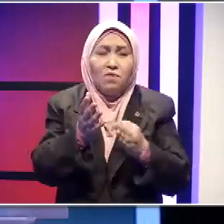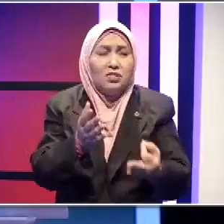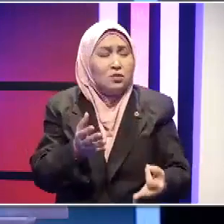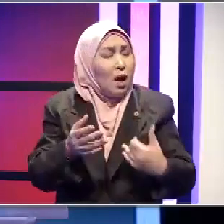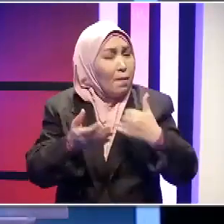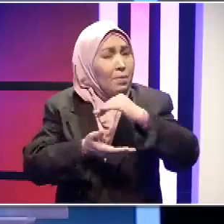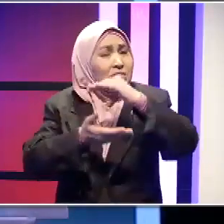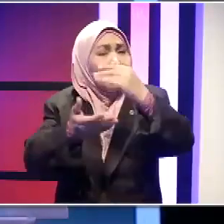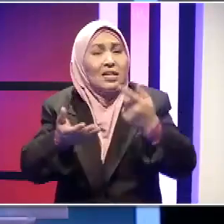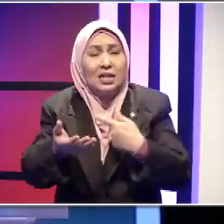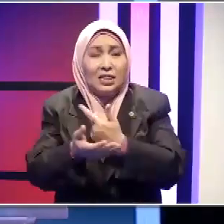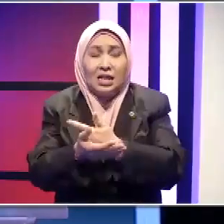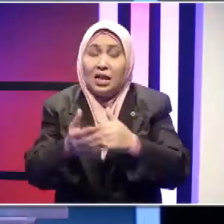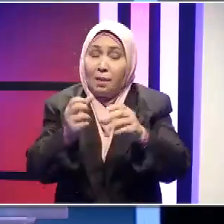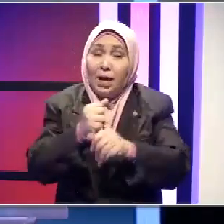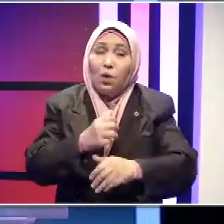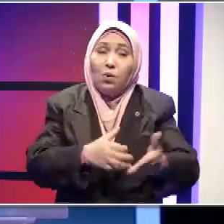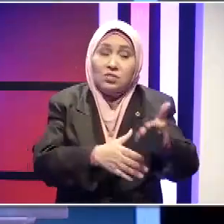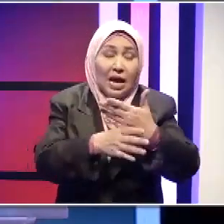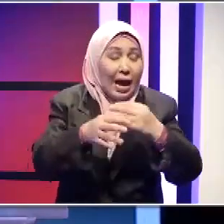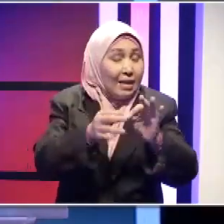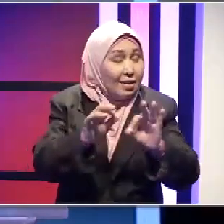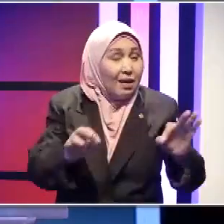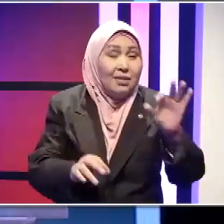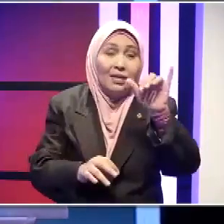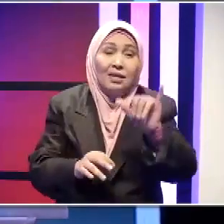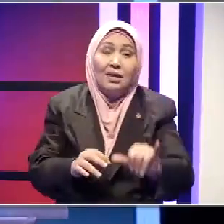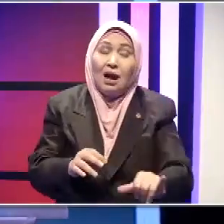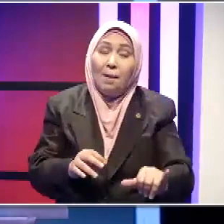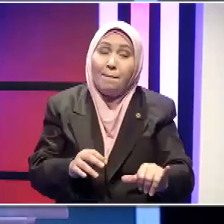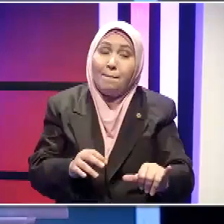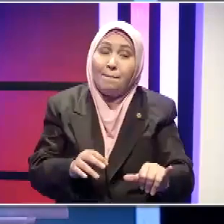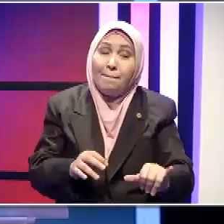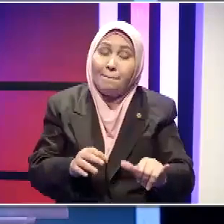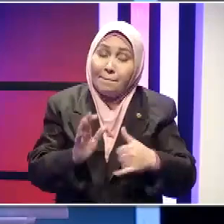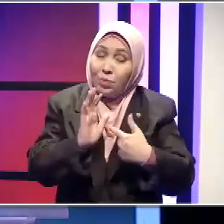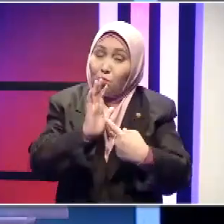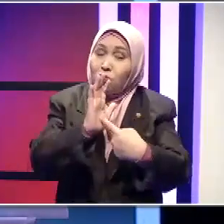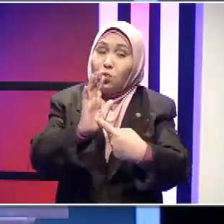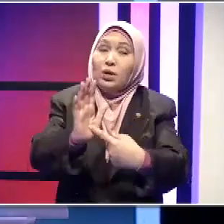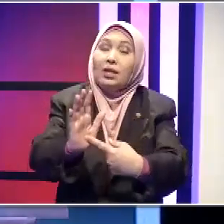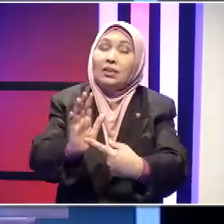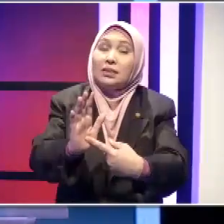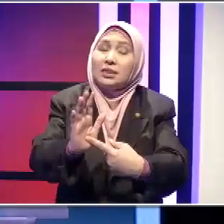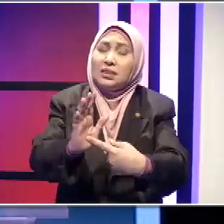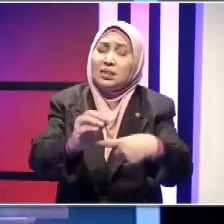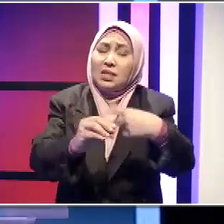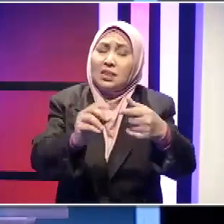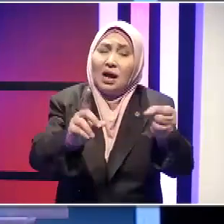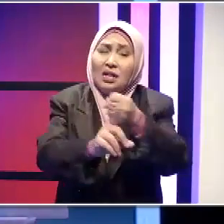kita posisikan kayak yang memenuhkan tentang asap